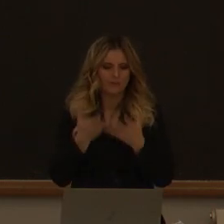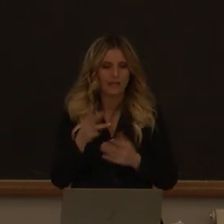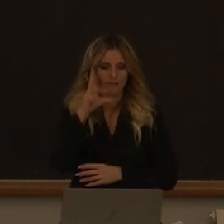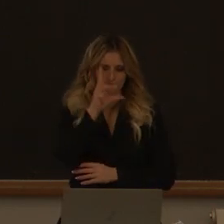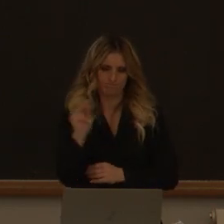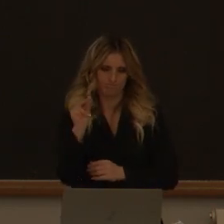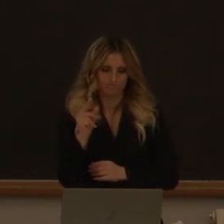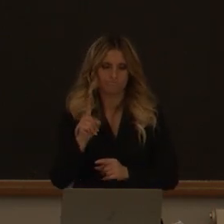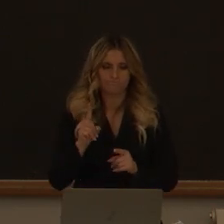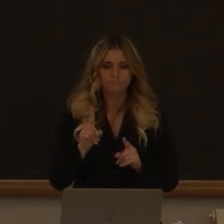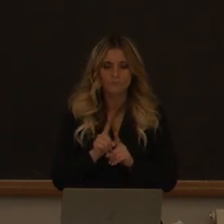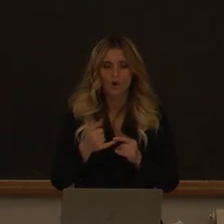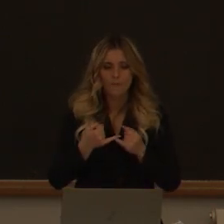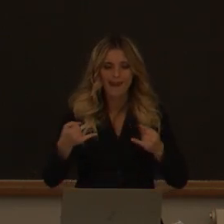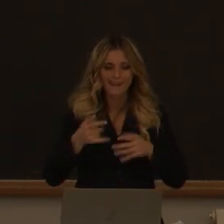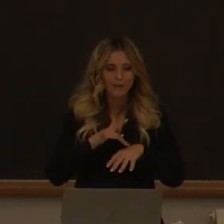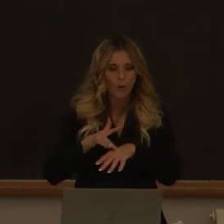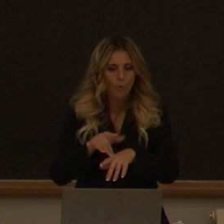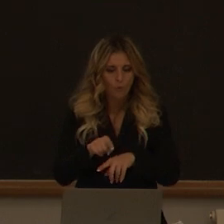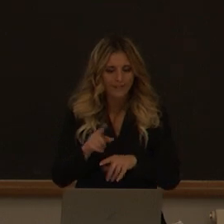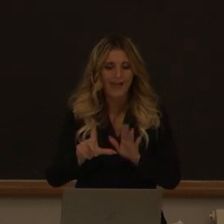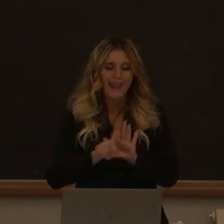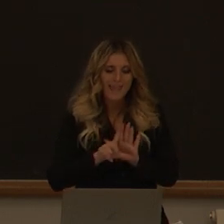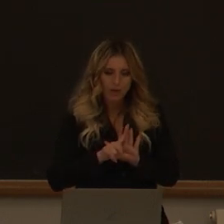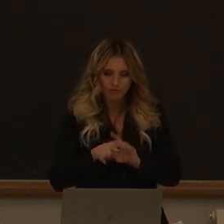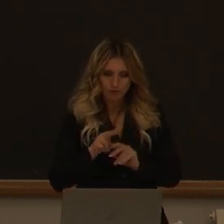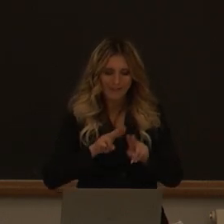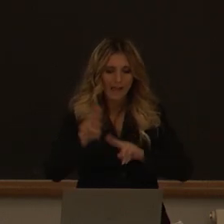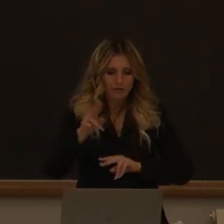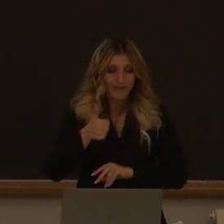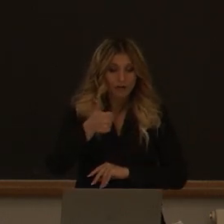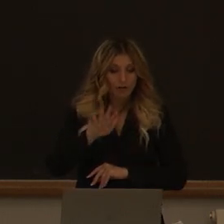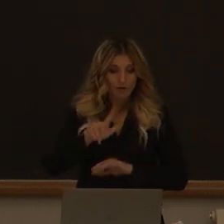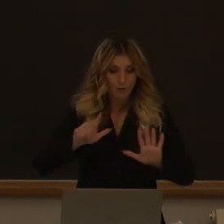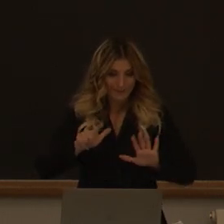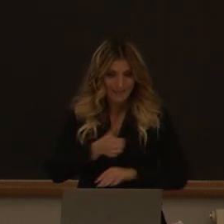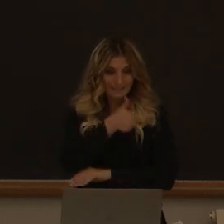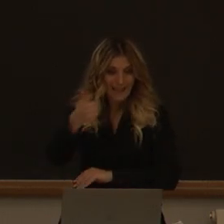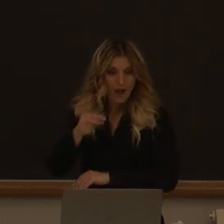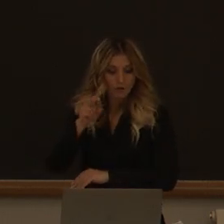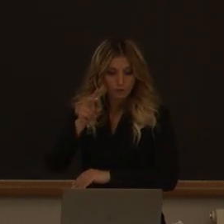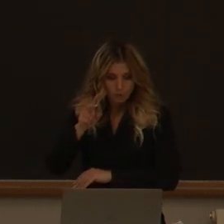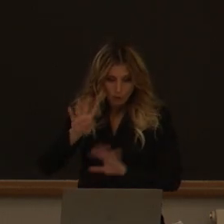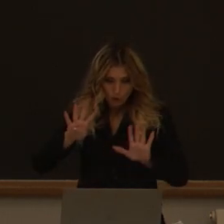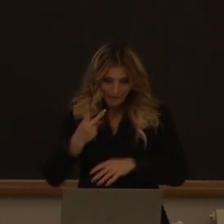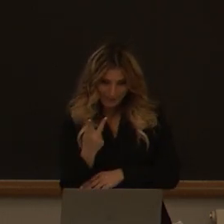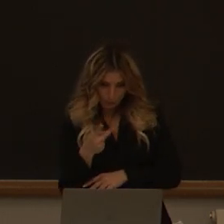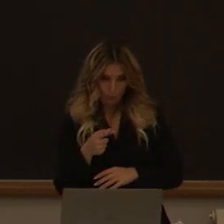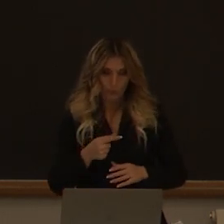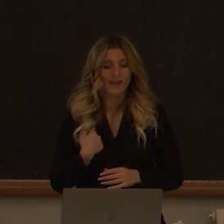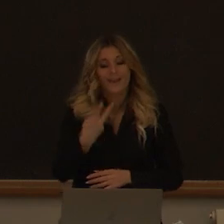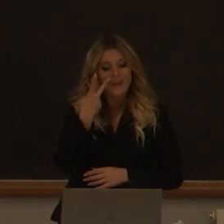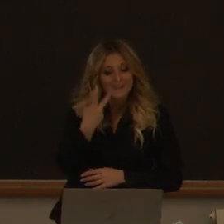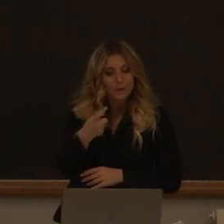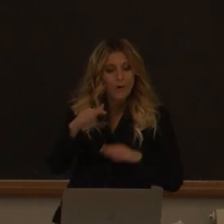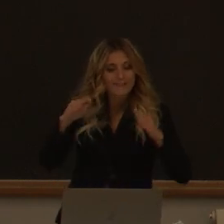che ha recepito le cosiddette linee guida della legge nazionale 157 del 92, almeno, diciamo, per quanto